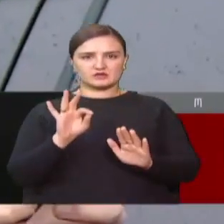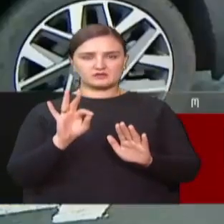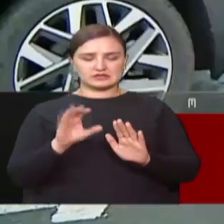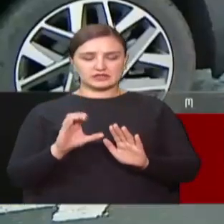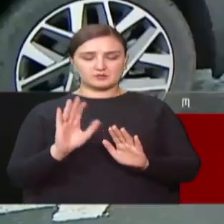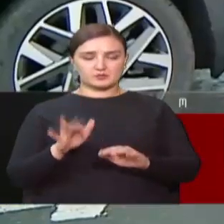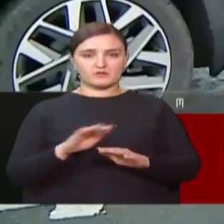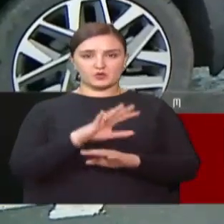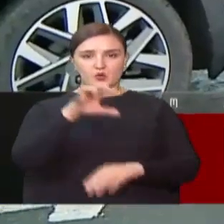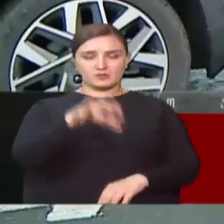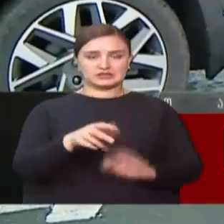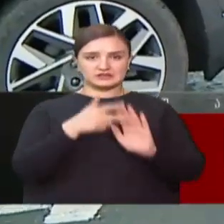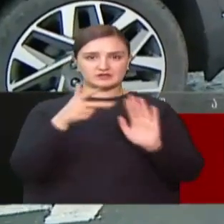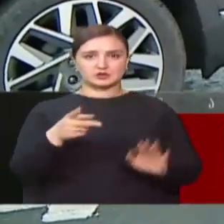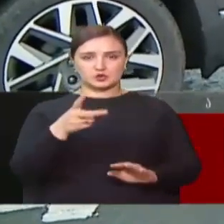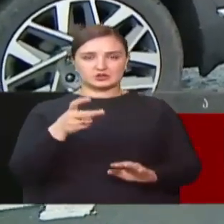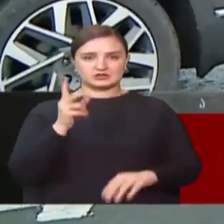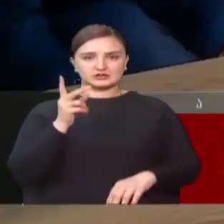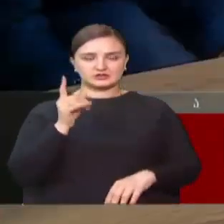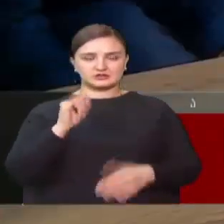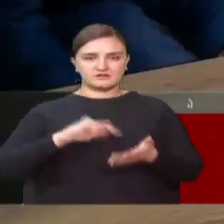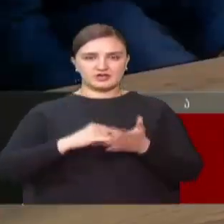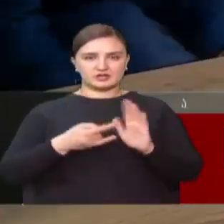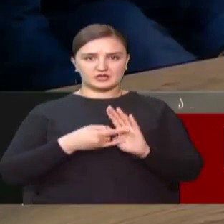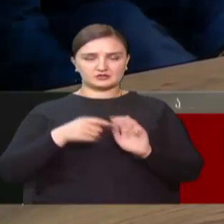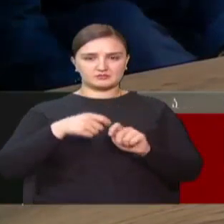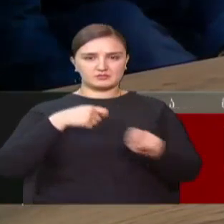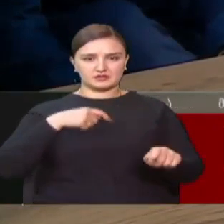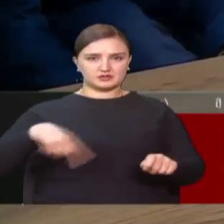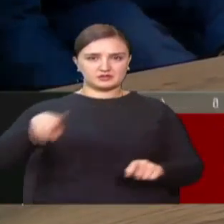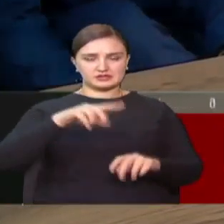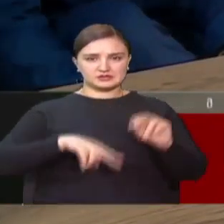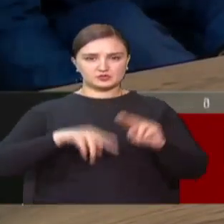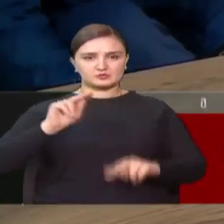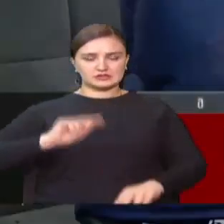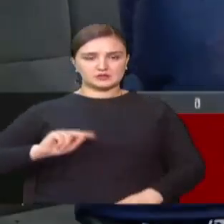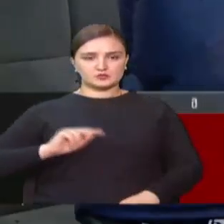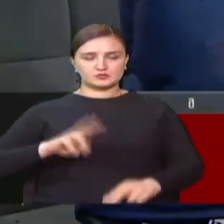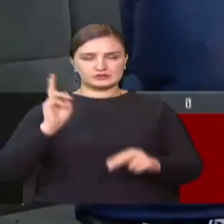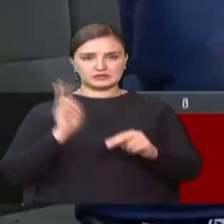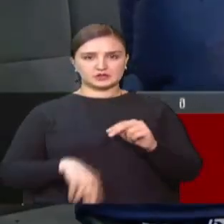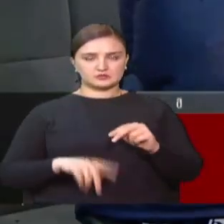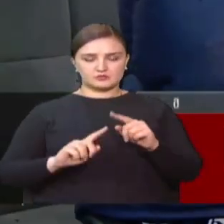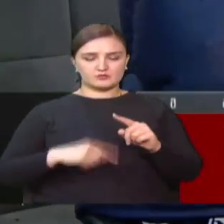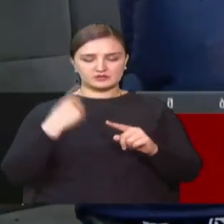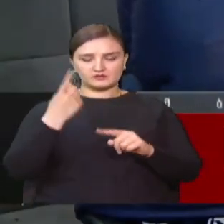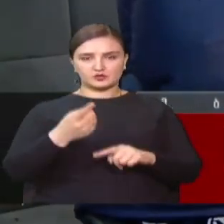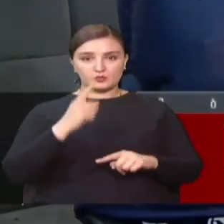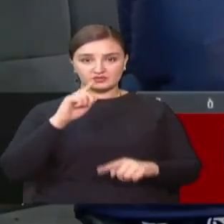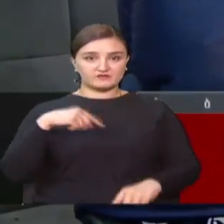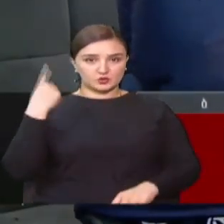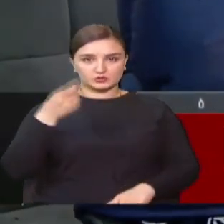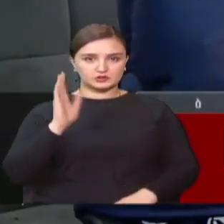septembrshi. Kompleksi 8200 kvadratul metrze ikneba gantavsebuli samshenebo samushaoebis dasruleba momdevno tsels